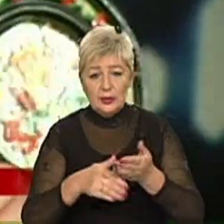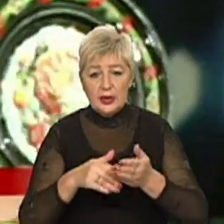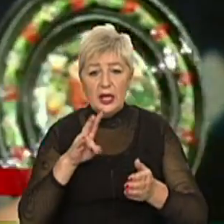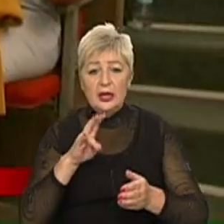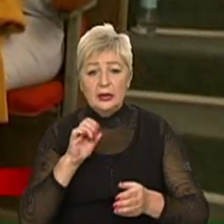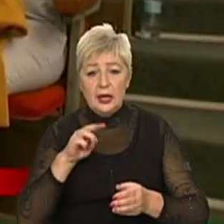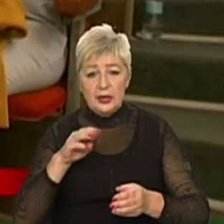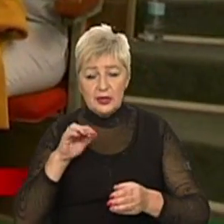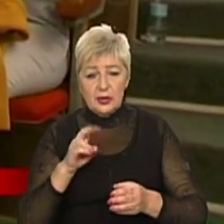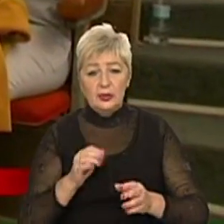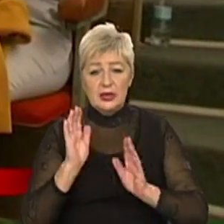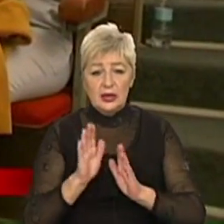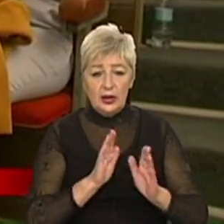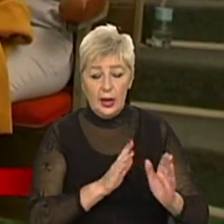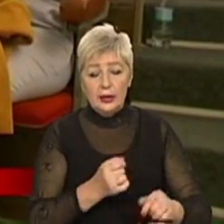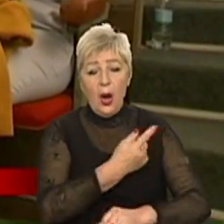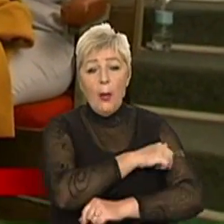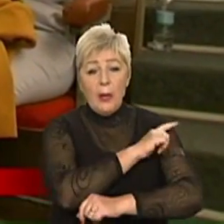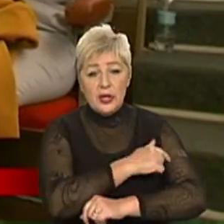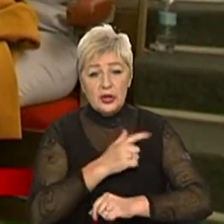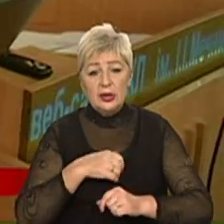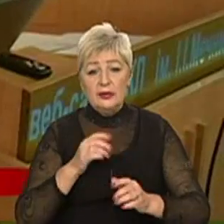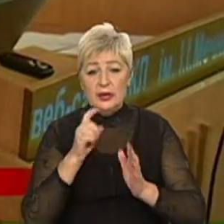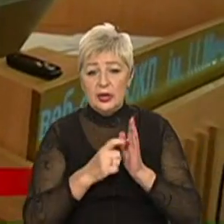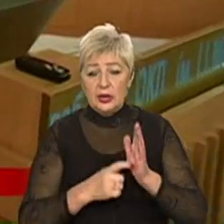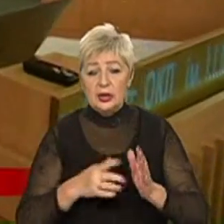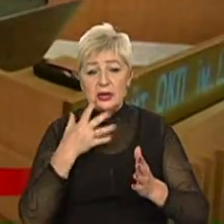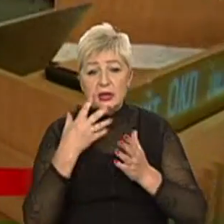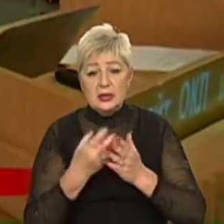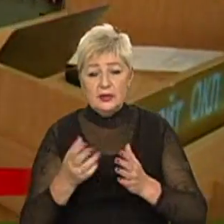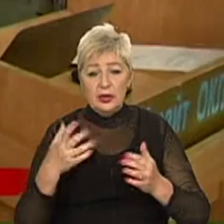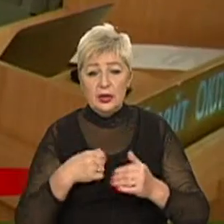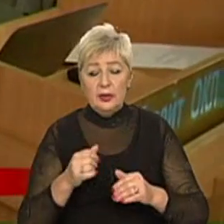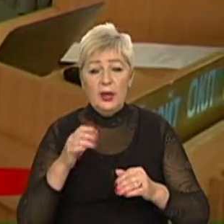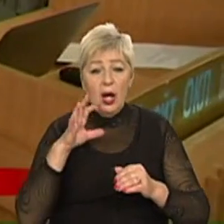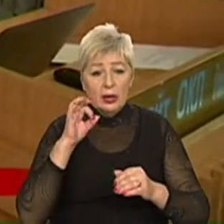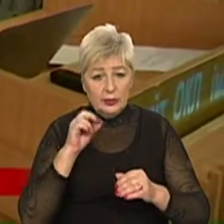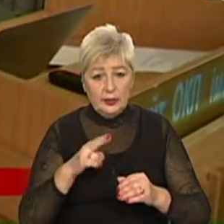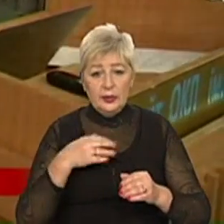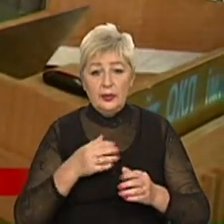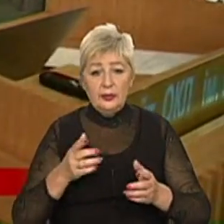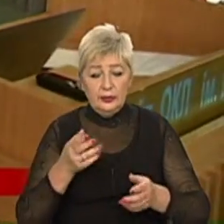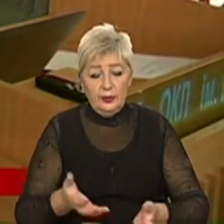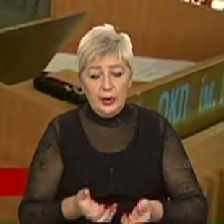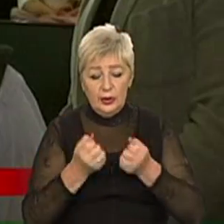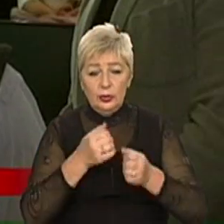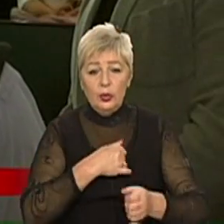стандартами. Мечниківці ж ділилися своїм унікальним досвідом порятунку бійців, поранених на Сході.